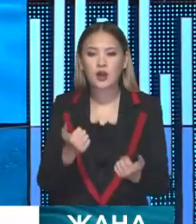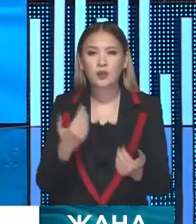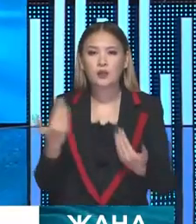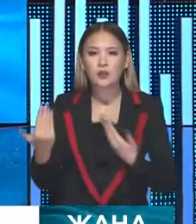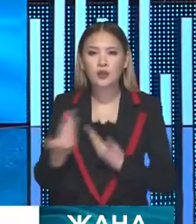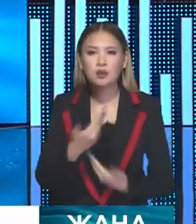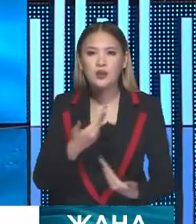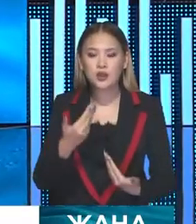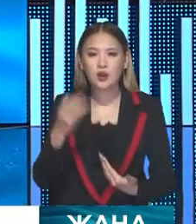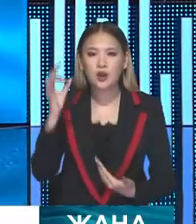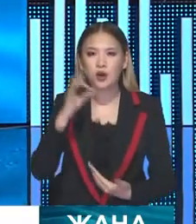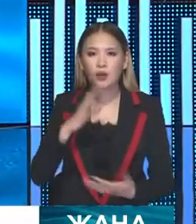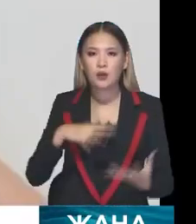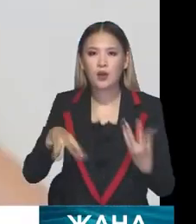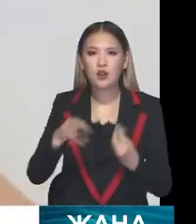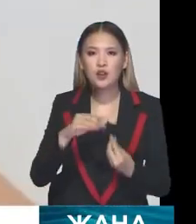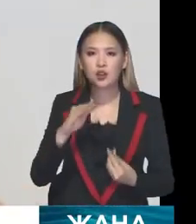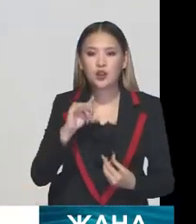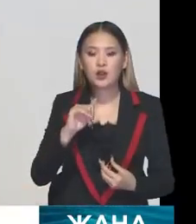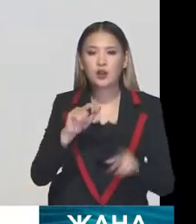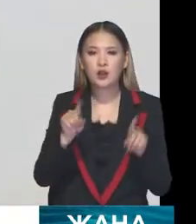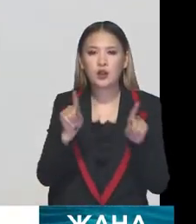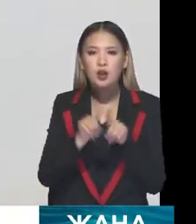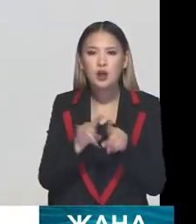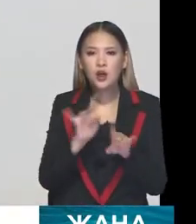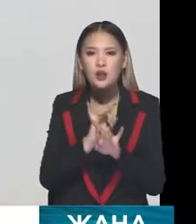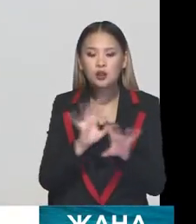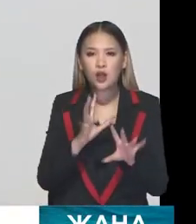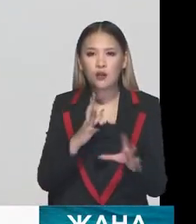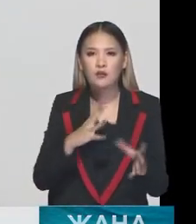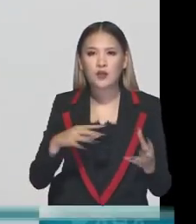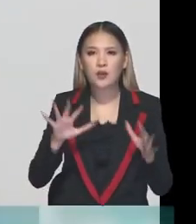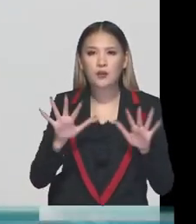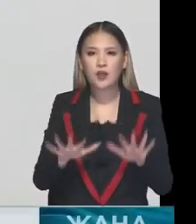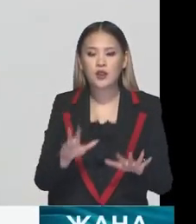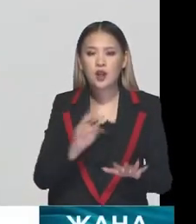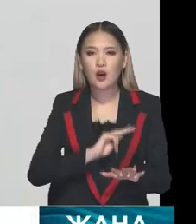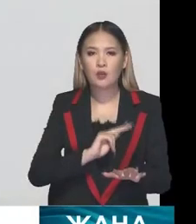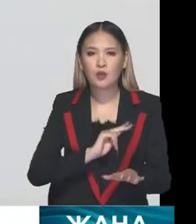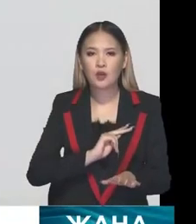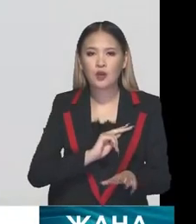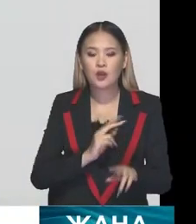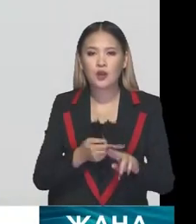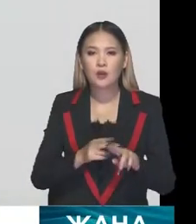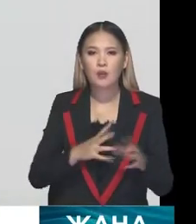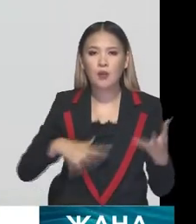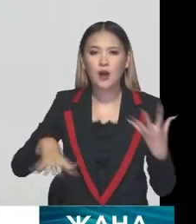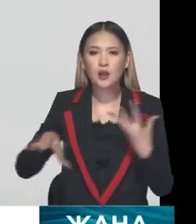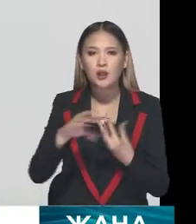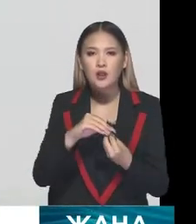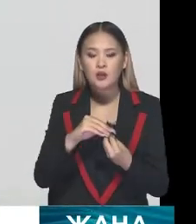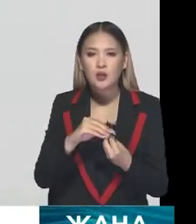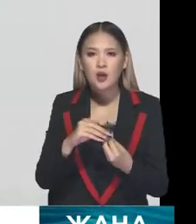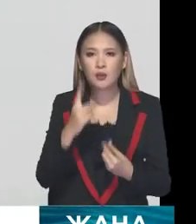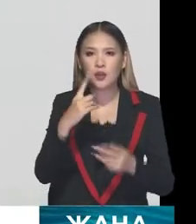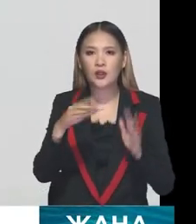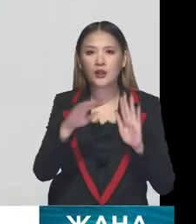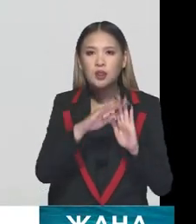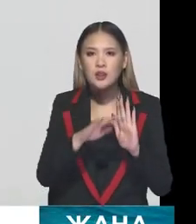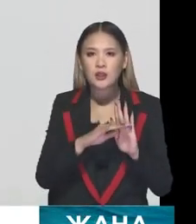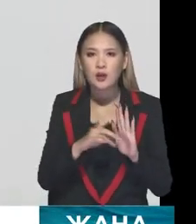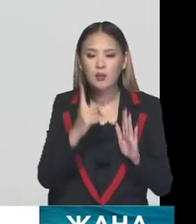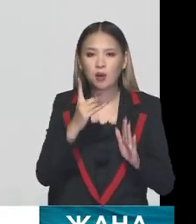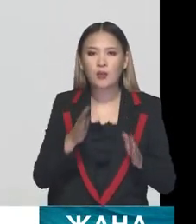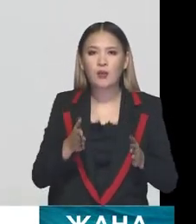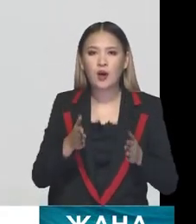Біздің барлығымыз, Жамбыл Бақтиярұлы айтқандай, барлығымыз бір салада жұмыс атқарамыз. Барлығымыз бір статистикамен, бір